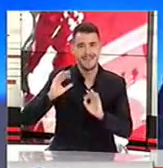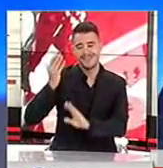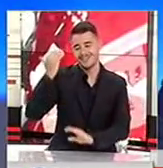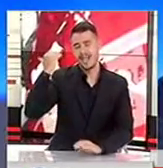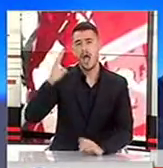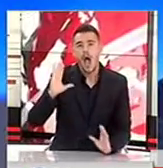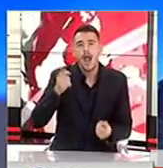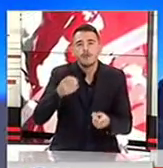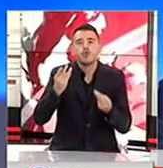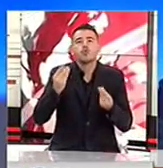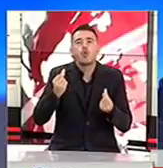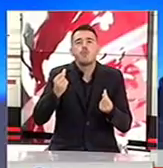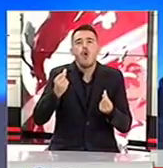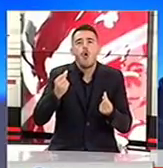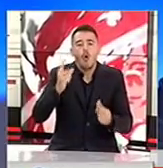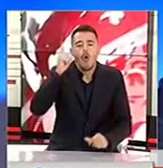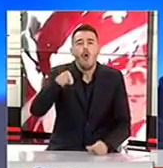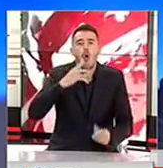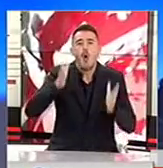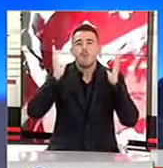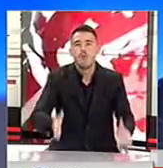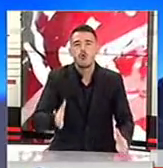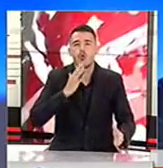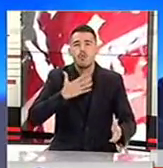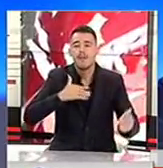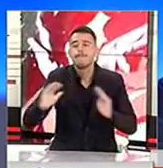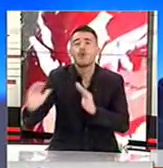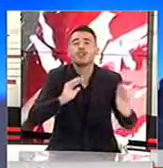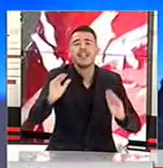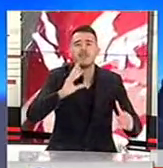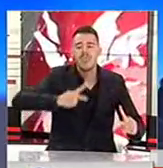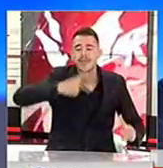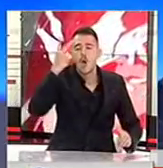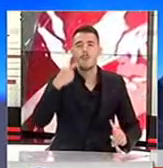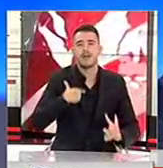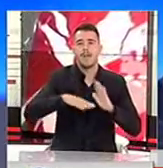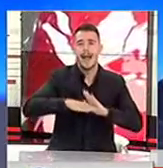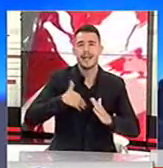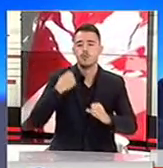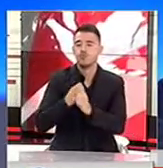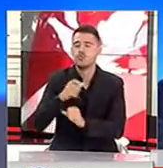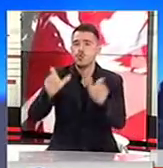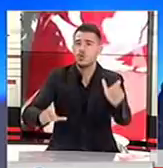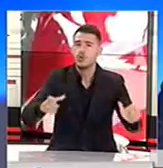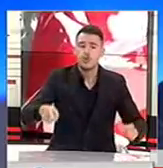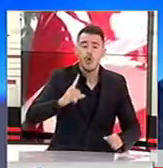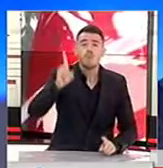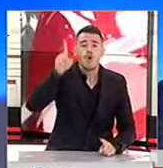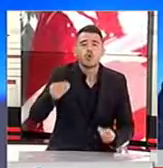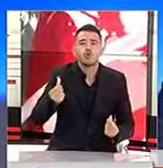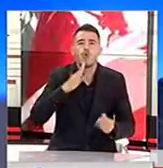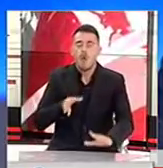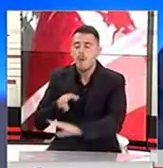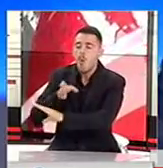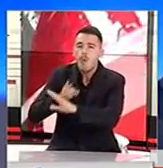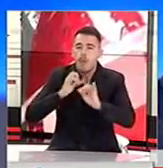θα μπορέσουμε να επιστρέψουμε στην εργασιακή κανονικότητα. Και δίνουμε και τη μάχη, βεβαίως, οι θέσεις αυτές